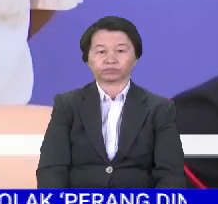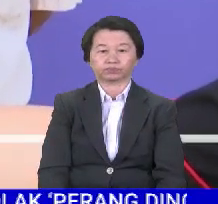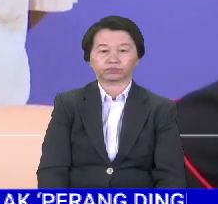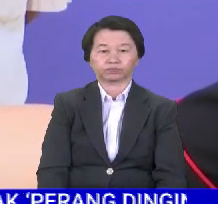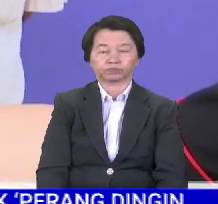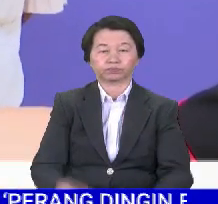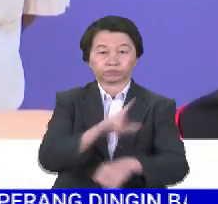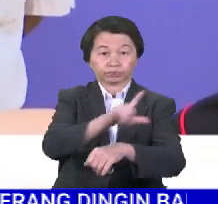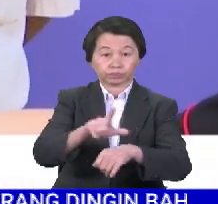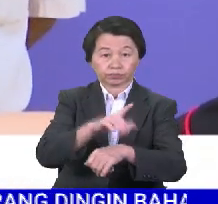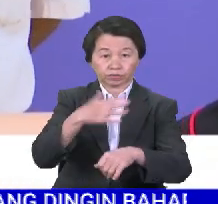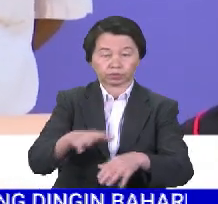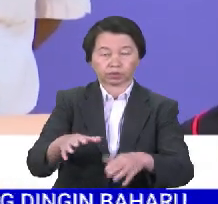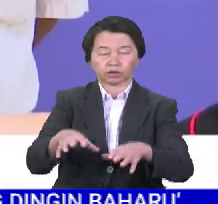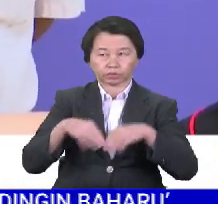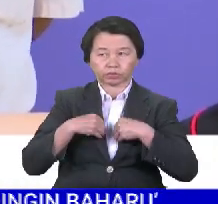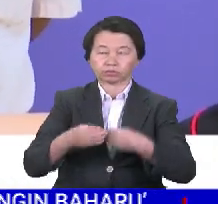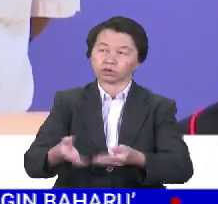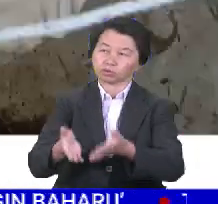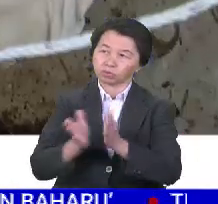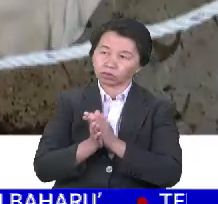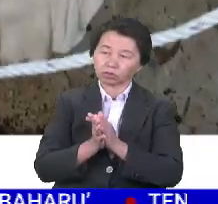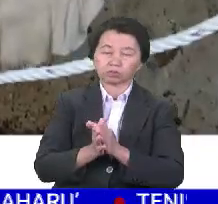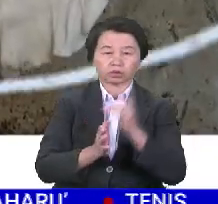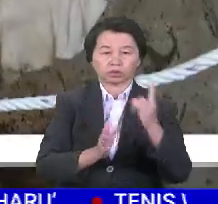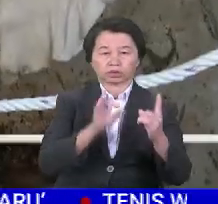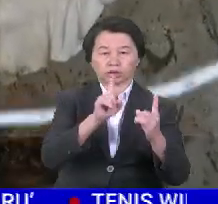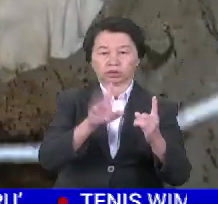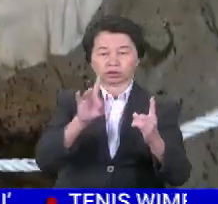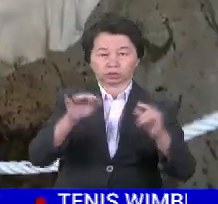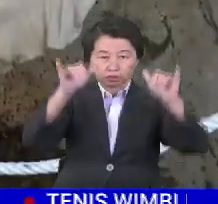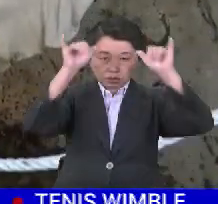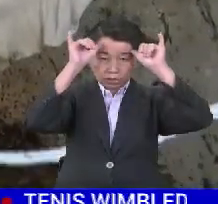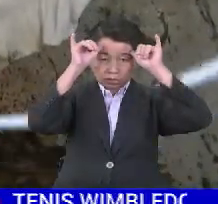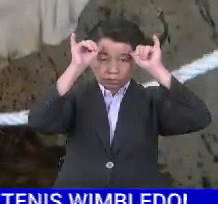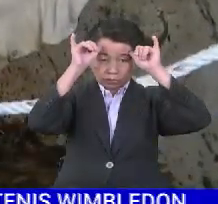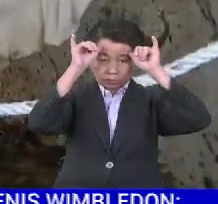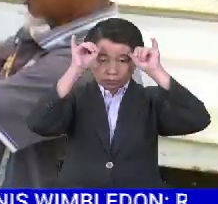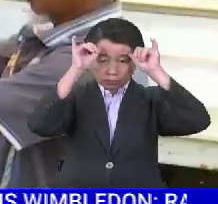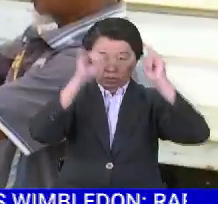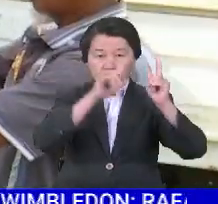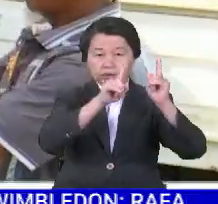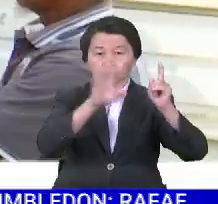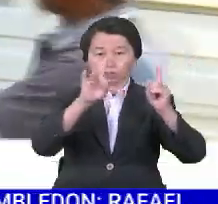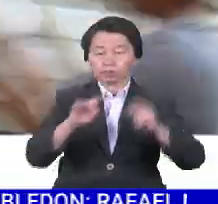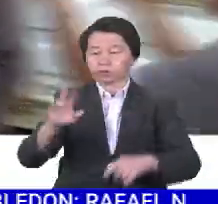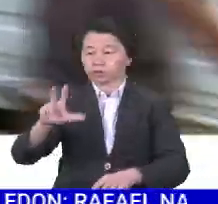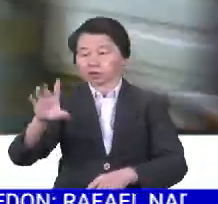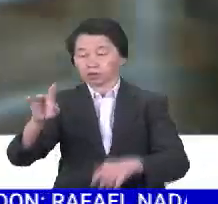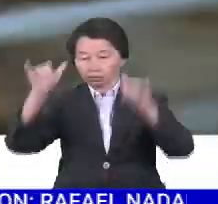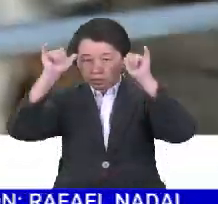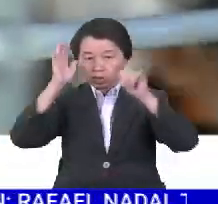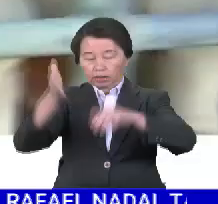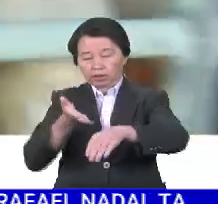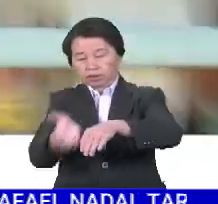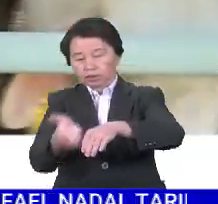Veterina Labuan telah menerima permohonan lebih kurang 118 ekor lembu, di mana 38 ekor lembu ini akan